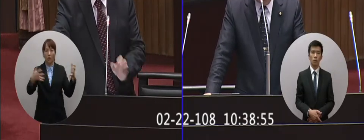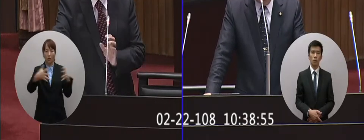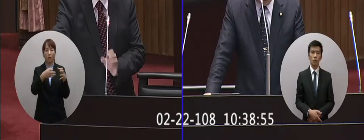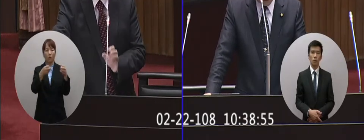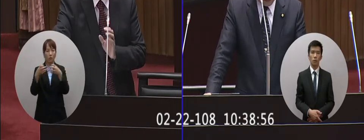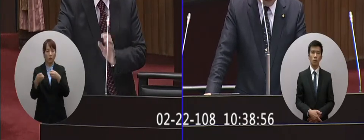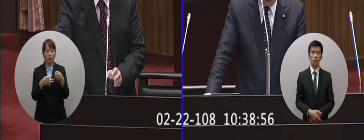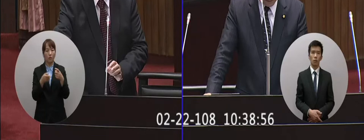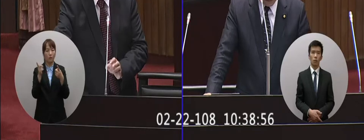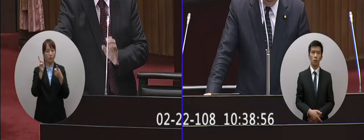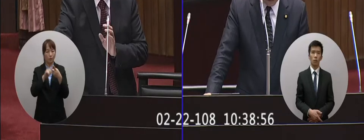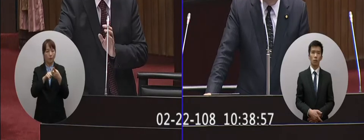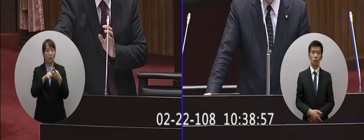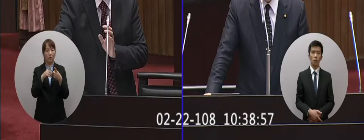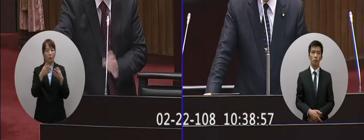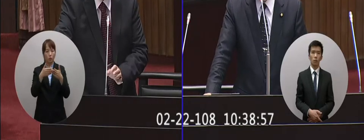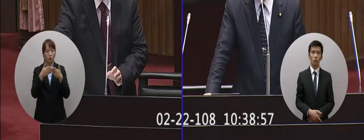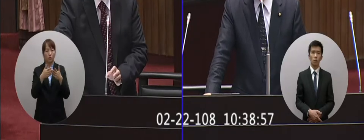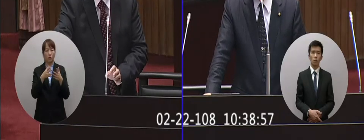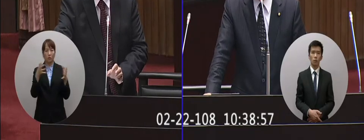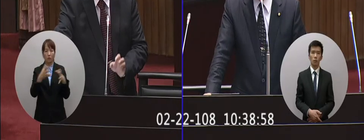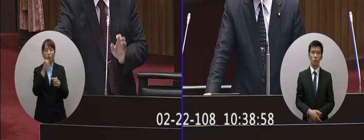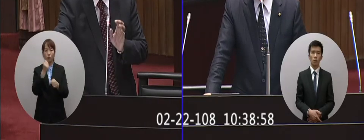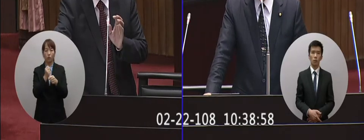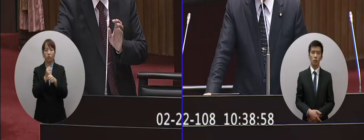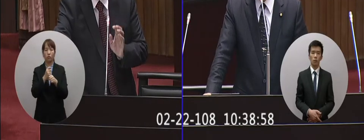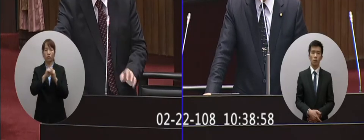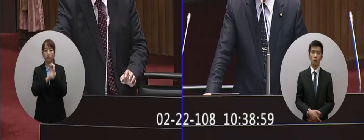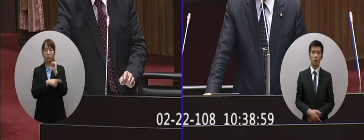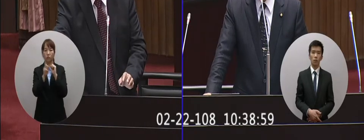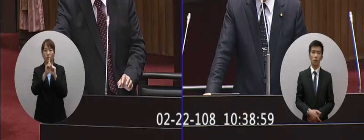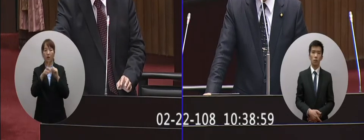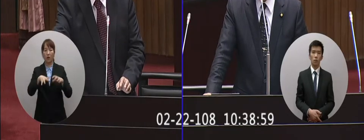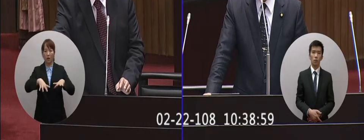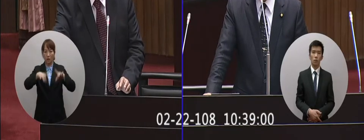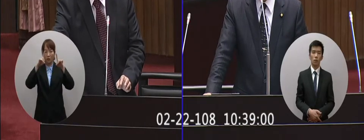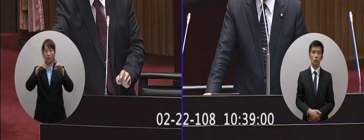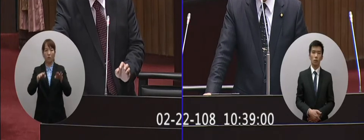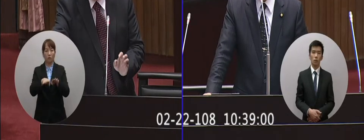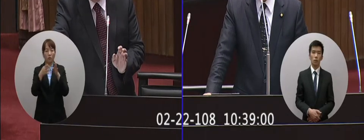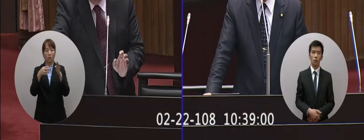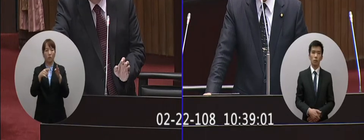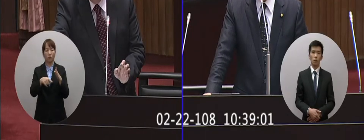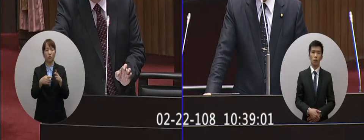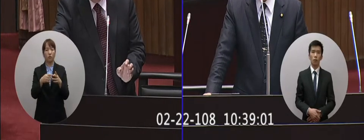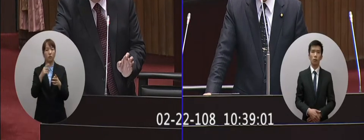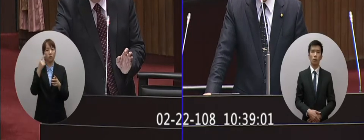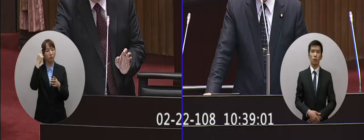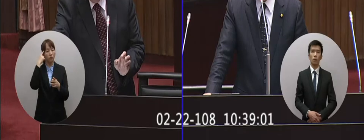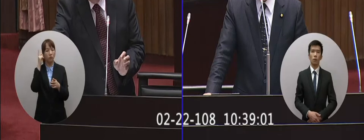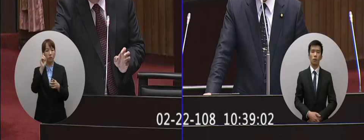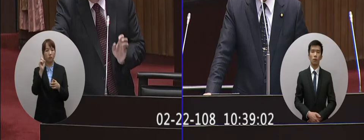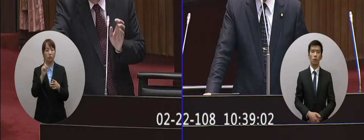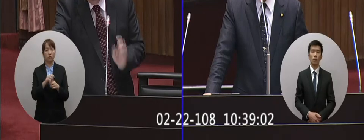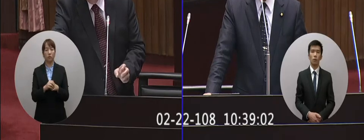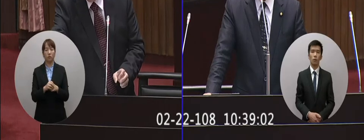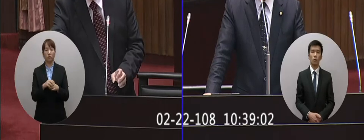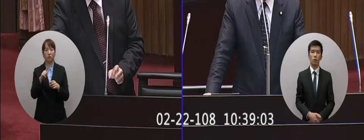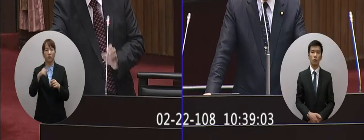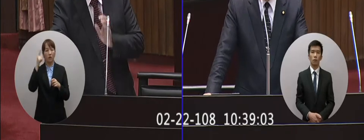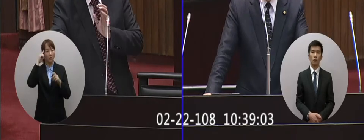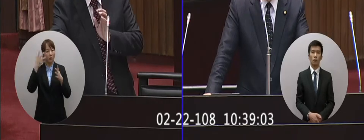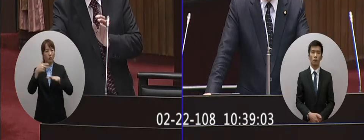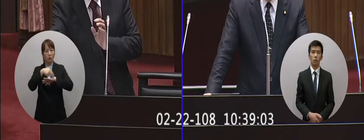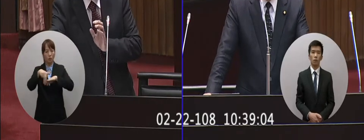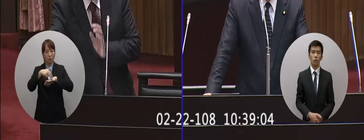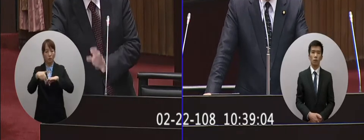谈如何来落实，如何来合作。那尤其刚开始的时候， 所谓的这些概念设